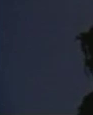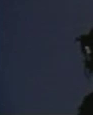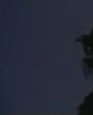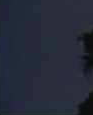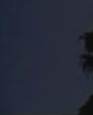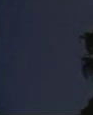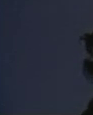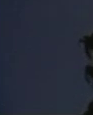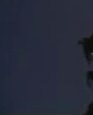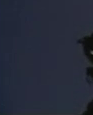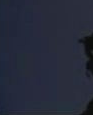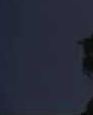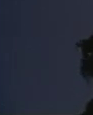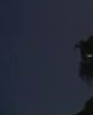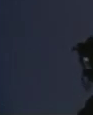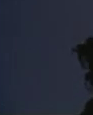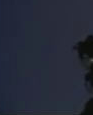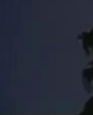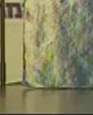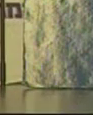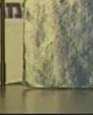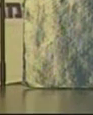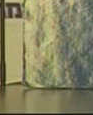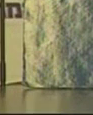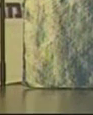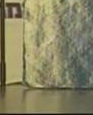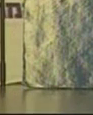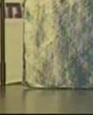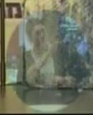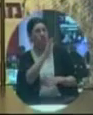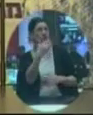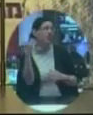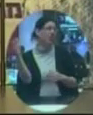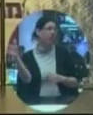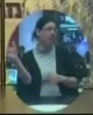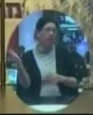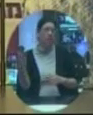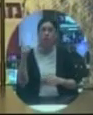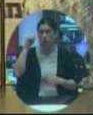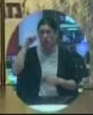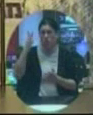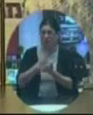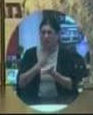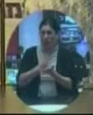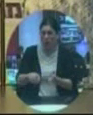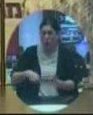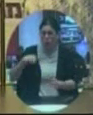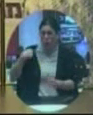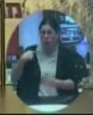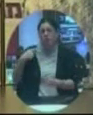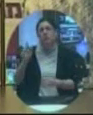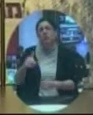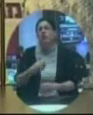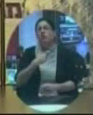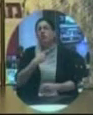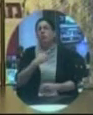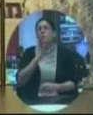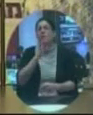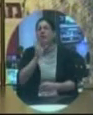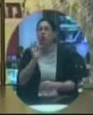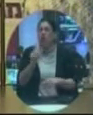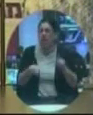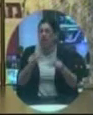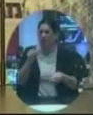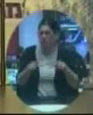הלכתי. הלכתי למשרד הבריאות ונפנפו אותי כמובן. ידוע כבר זמן רב שיש מצוקת כוח אדם קשה בתחום